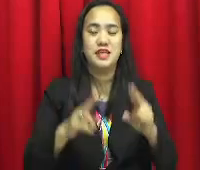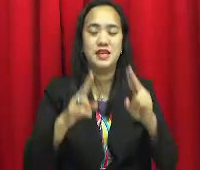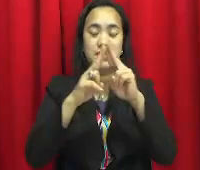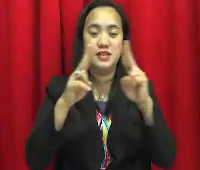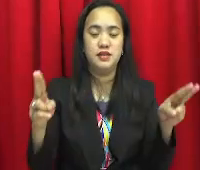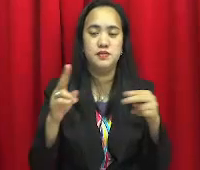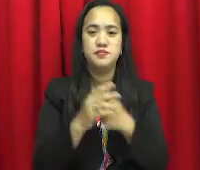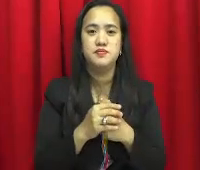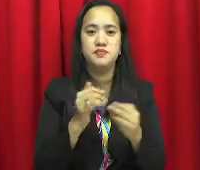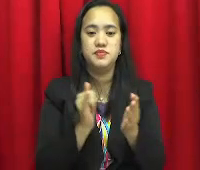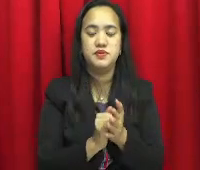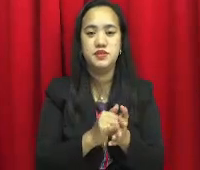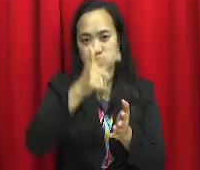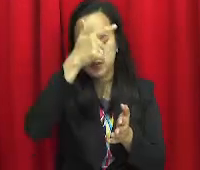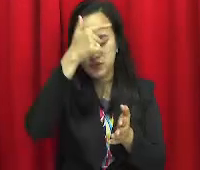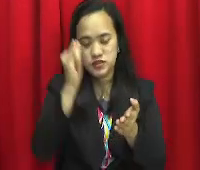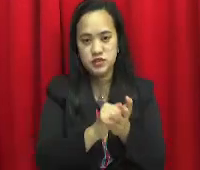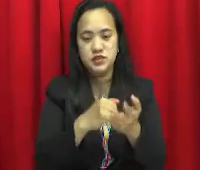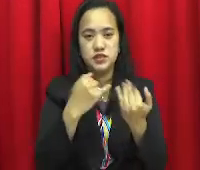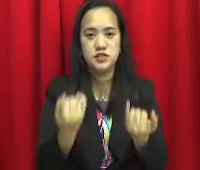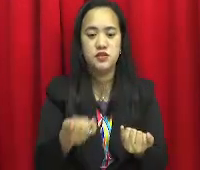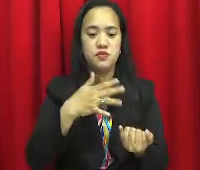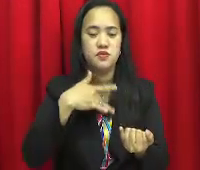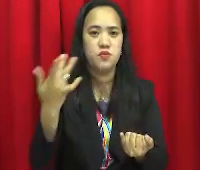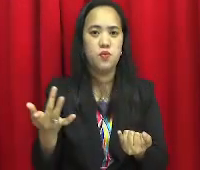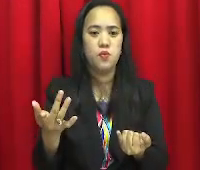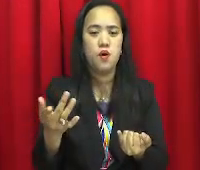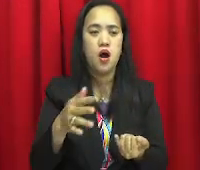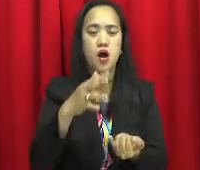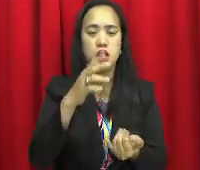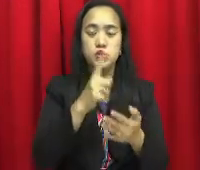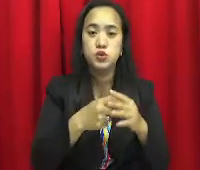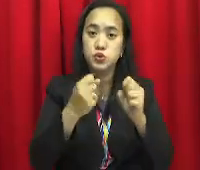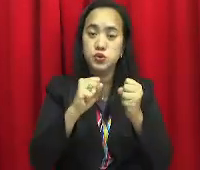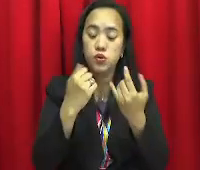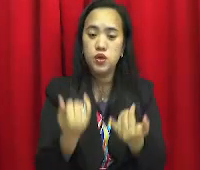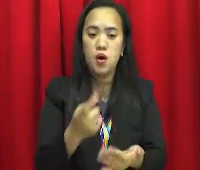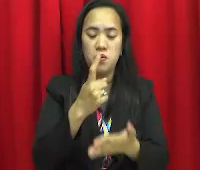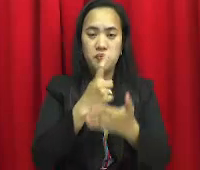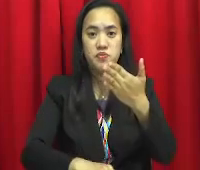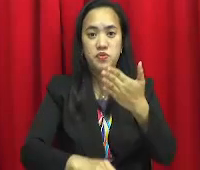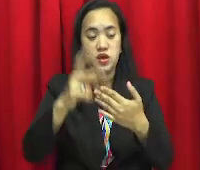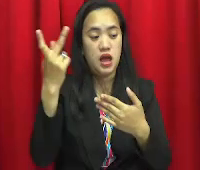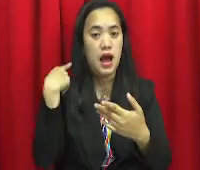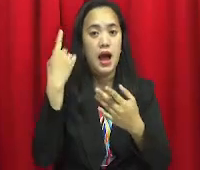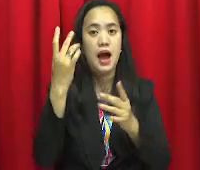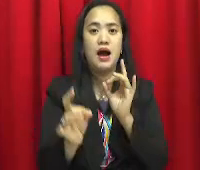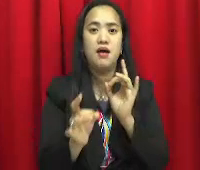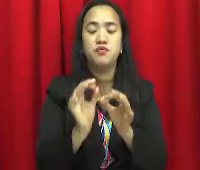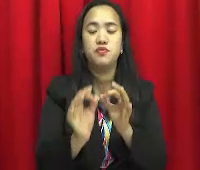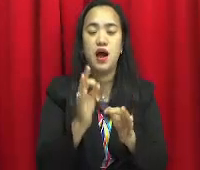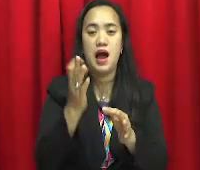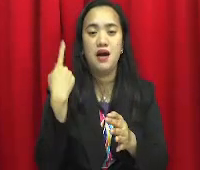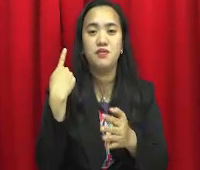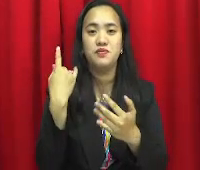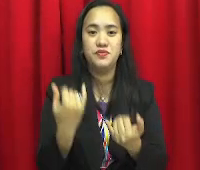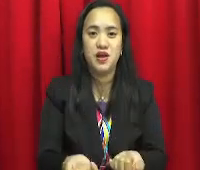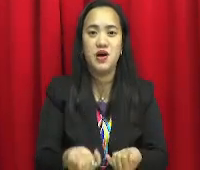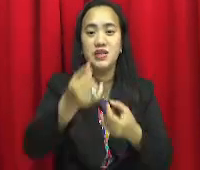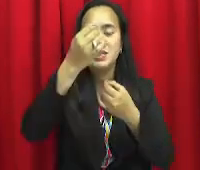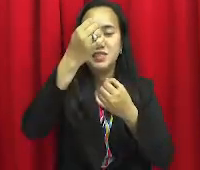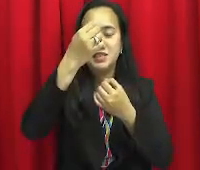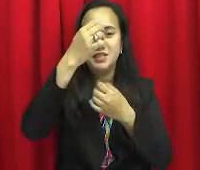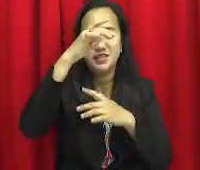napakasarap ng pakiramdam. Ang tanong ko, paano ka magkakasakit kung napakasarap ang pakiramdam mo? Di ba? Yes, so, sir. Napakaganda nito